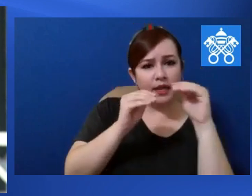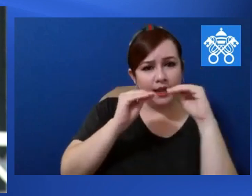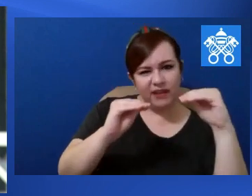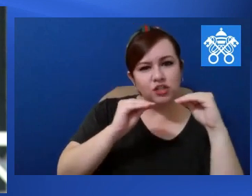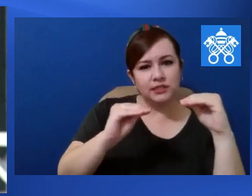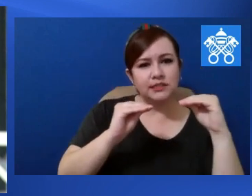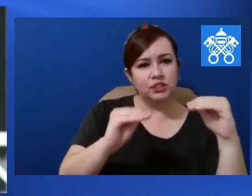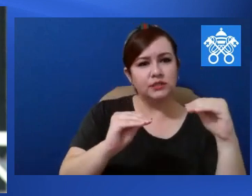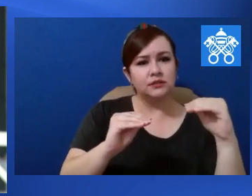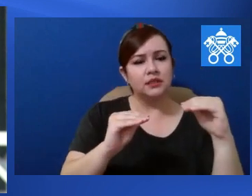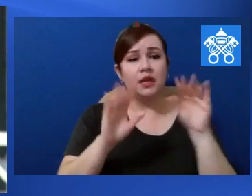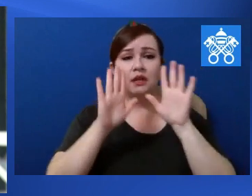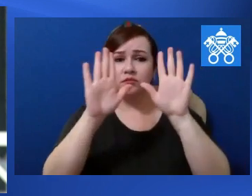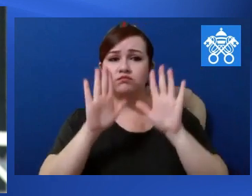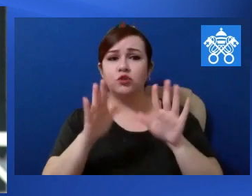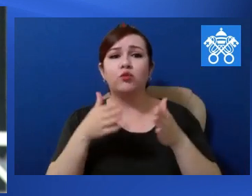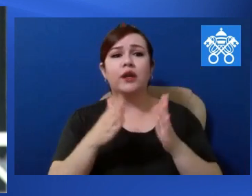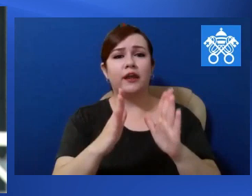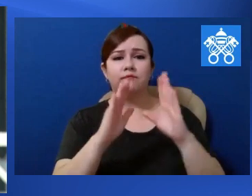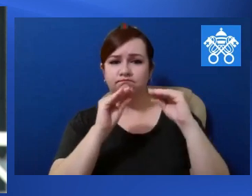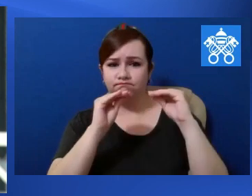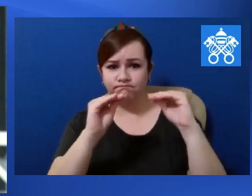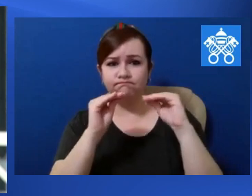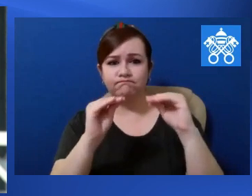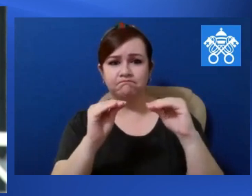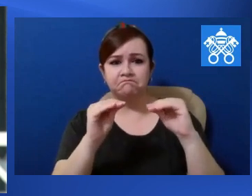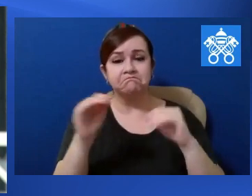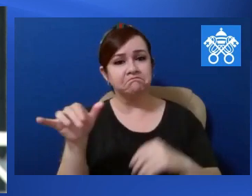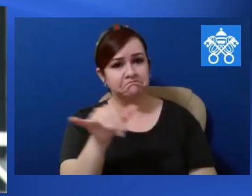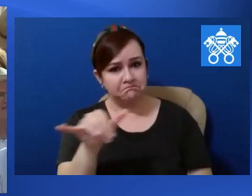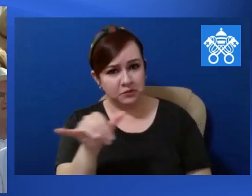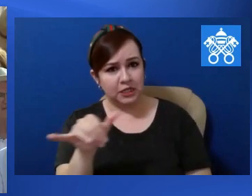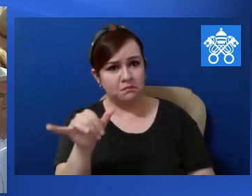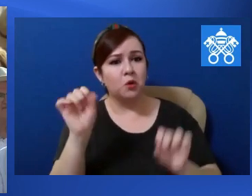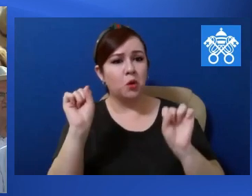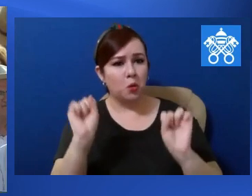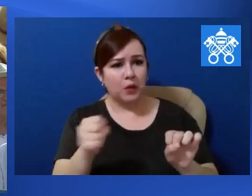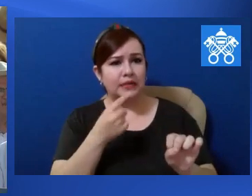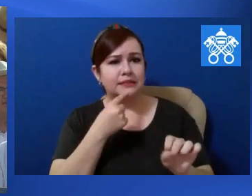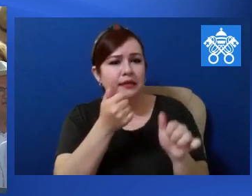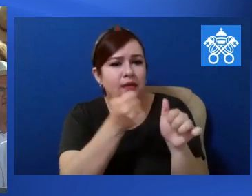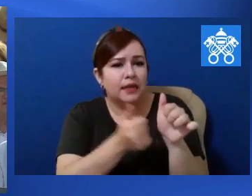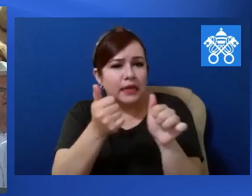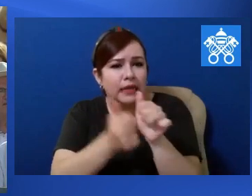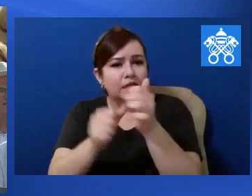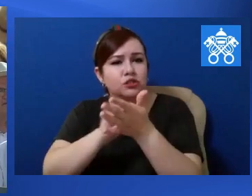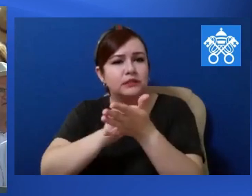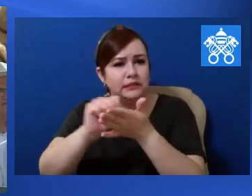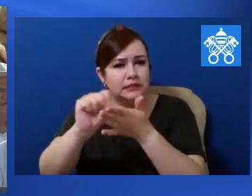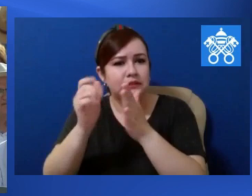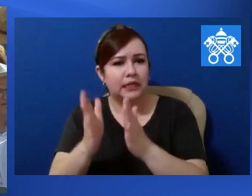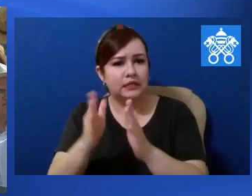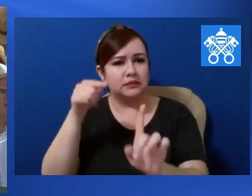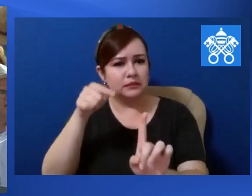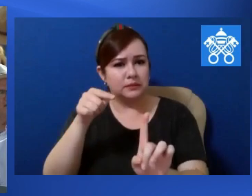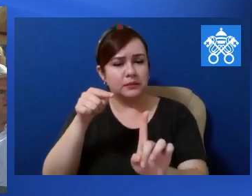Padre per riflettere, incarnare in un momento determinato della storia un aspetto del Vangelo, Mary